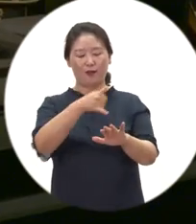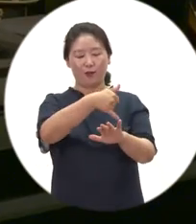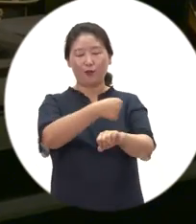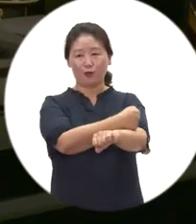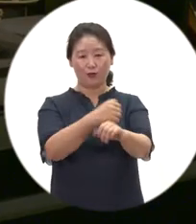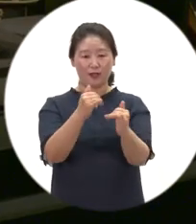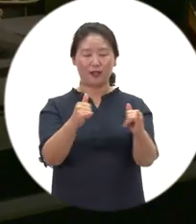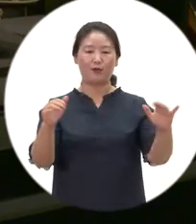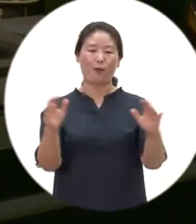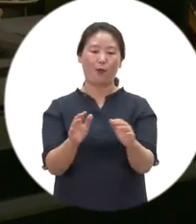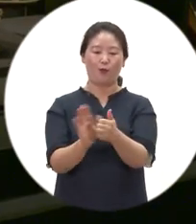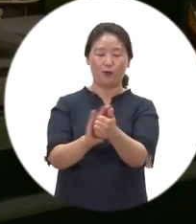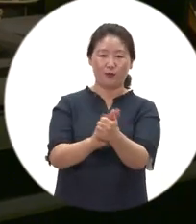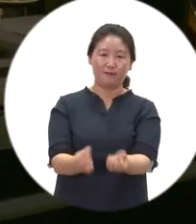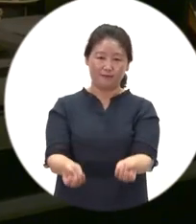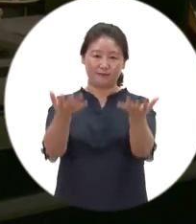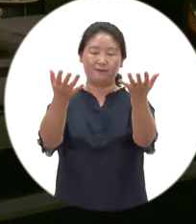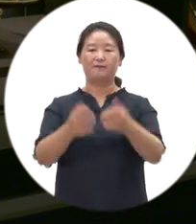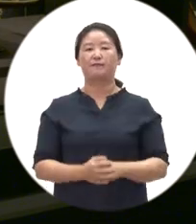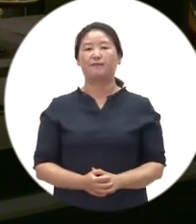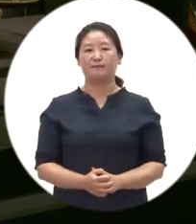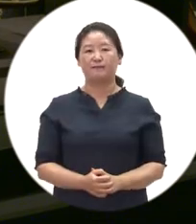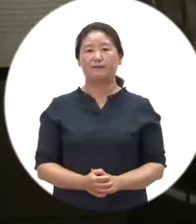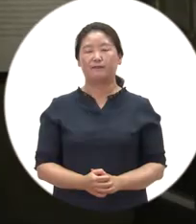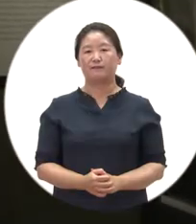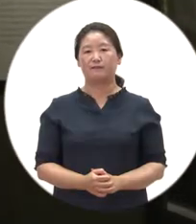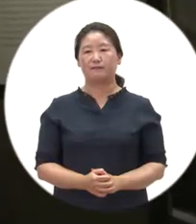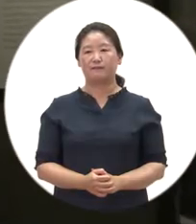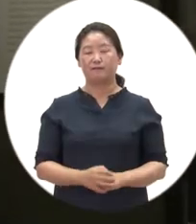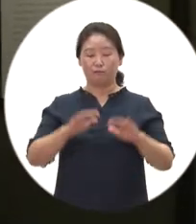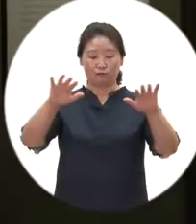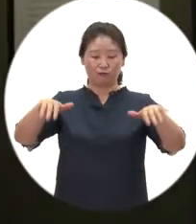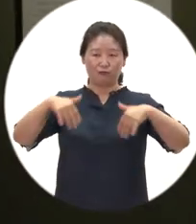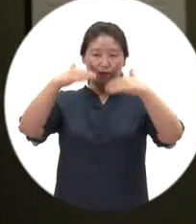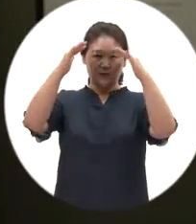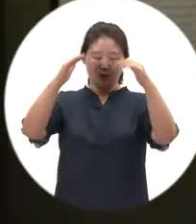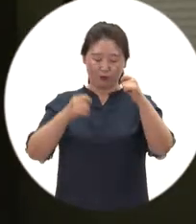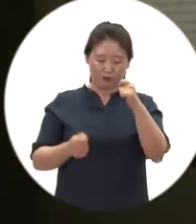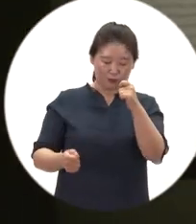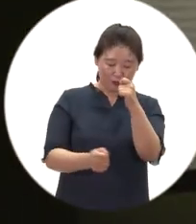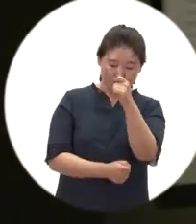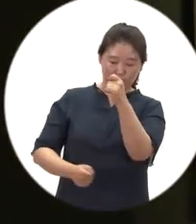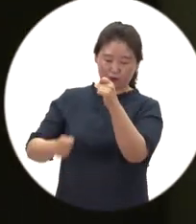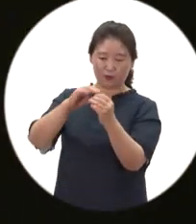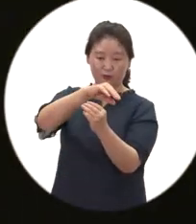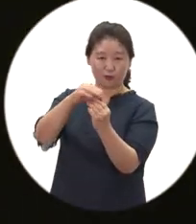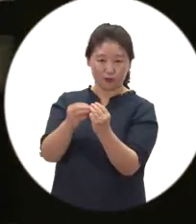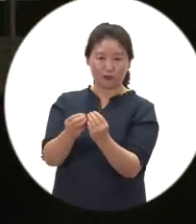고생한 두레패를 달래는 잔치가 벌어집니다. 4부 가을에서는 가을거지와